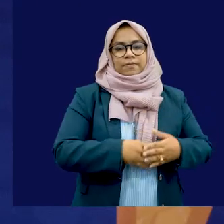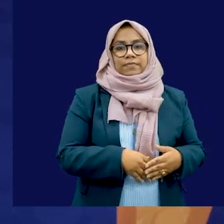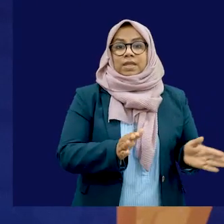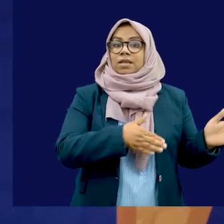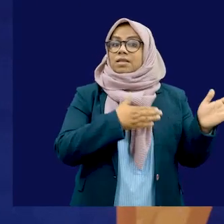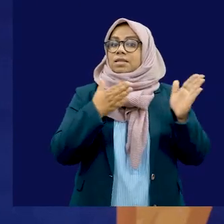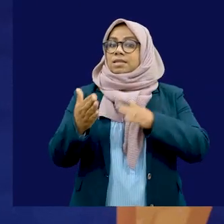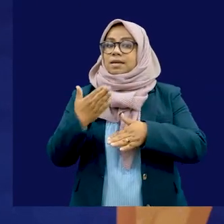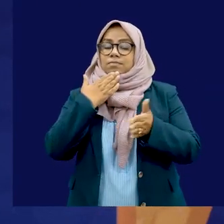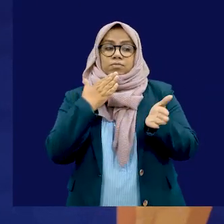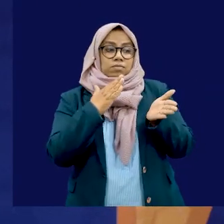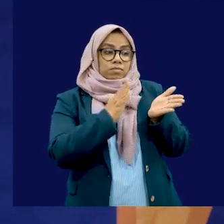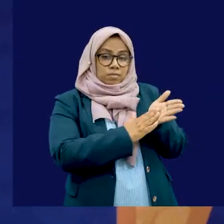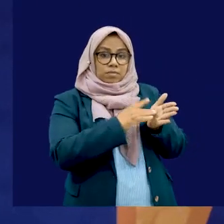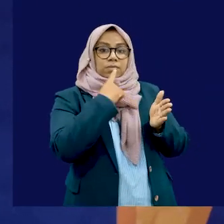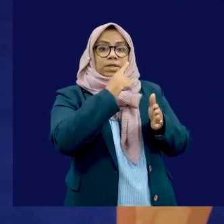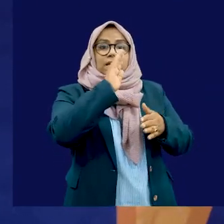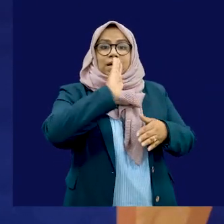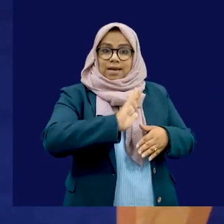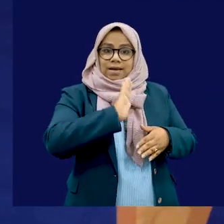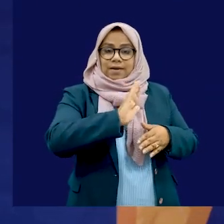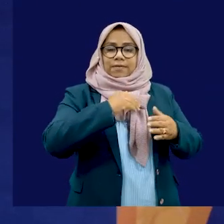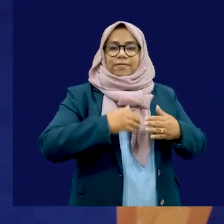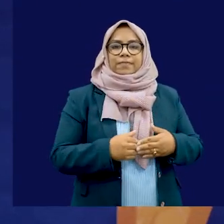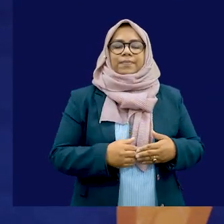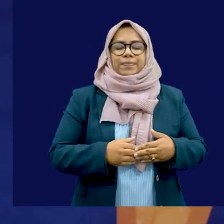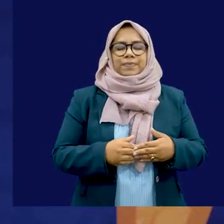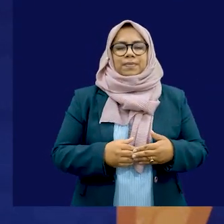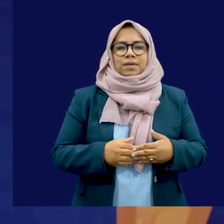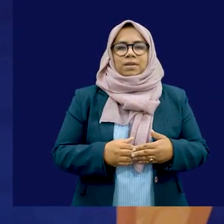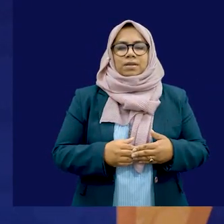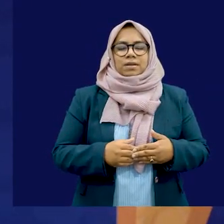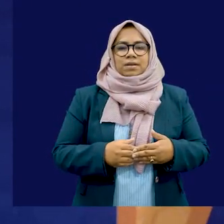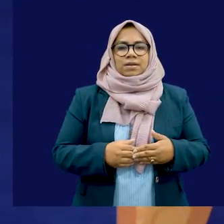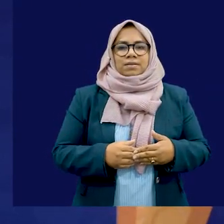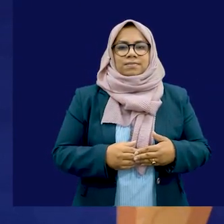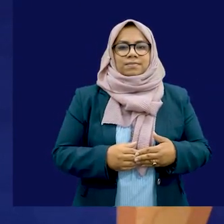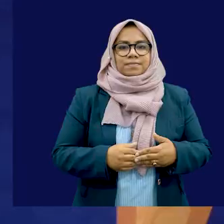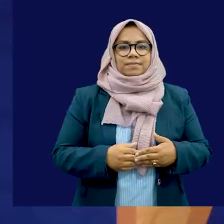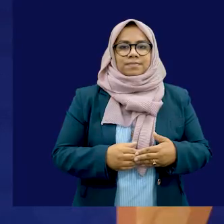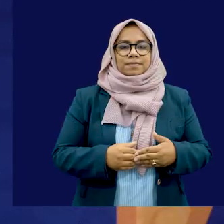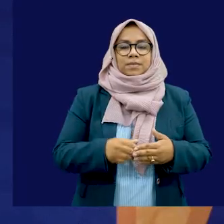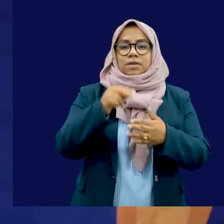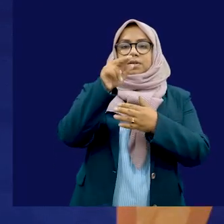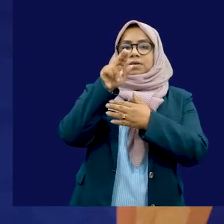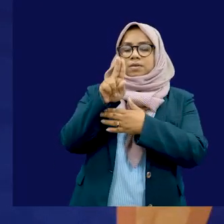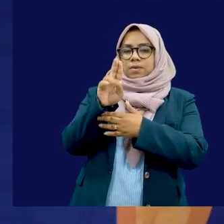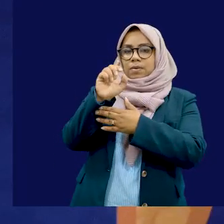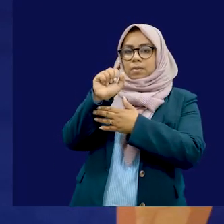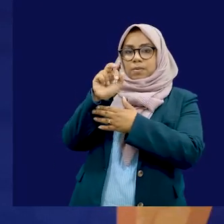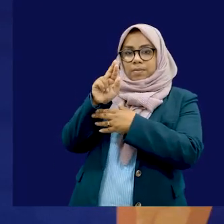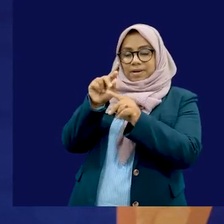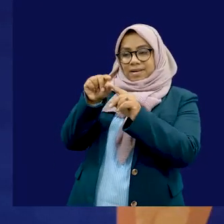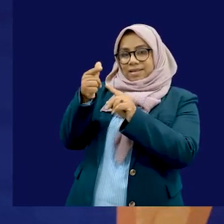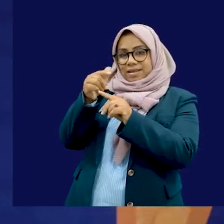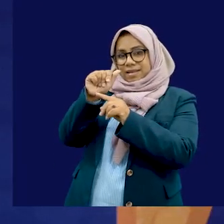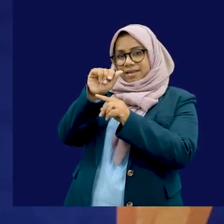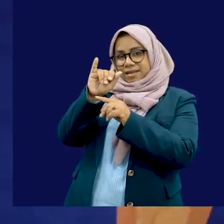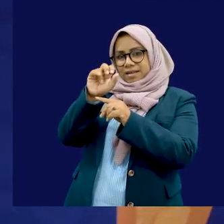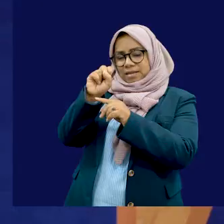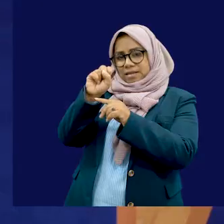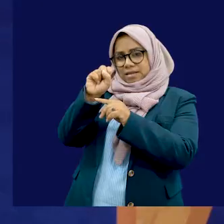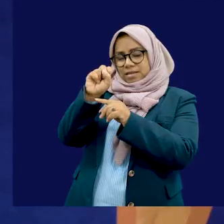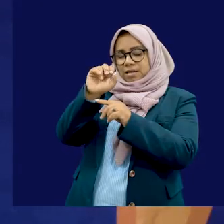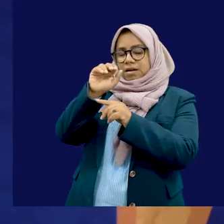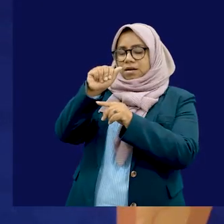Prophet ﷺ is reported to have said in an authenticated hadith, عن ابن عمر وعائشة رضي